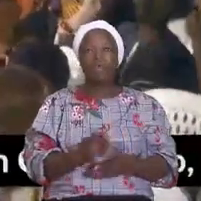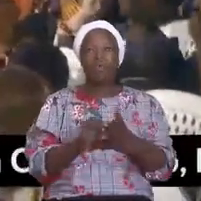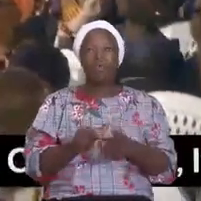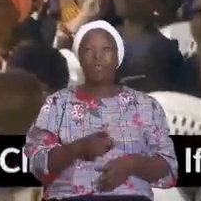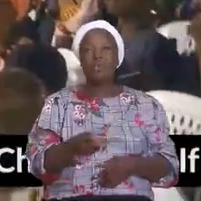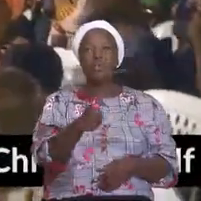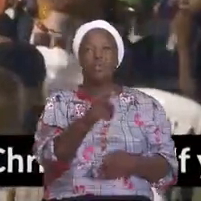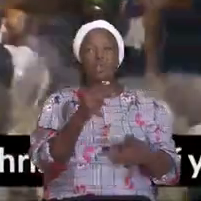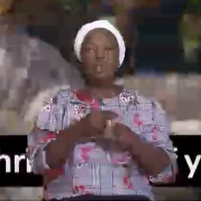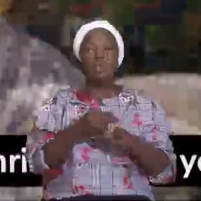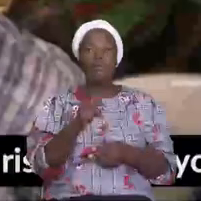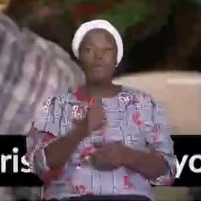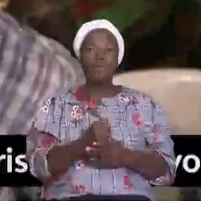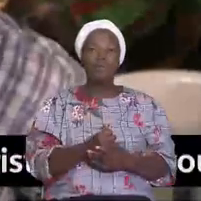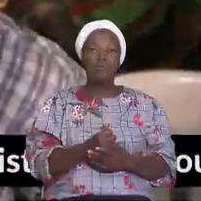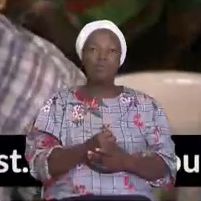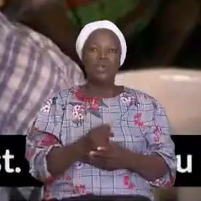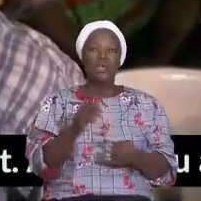Donc partout dans nos pays,